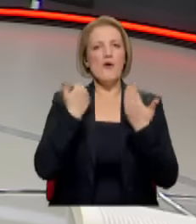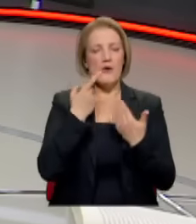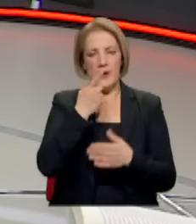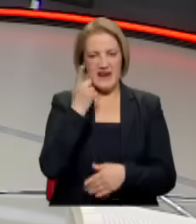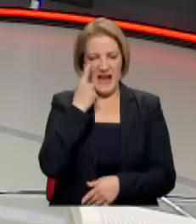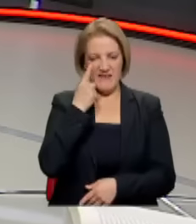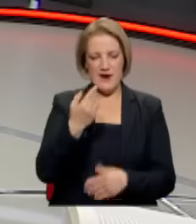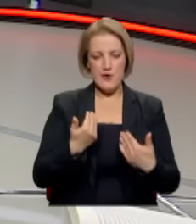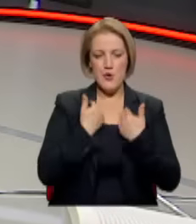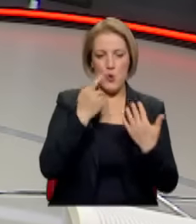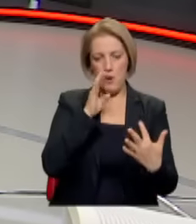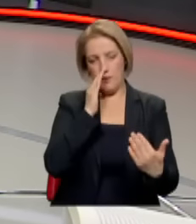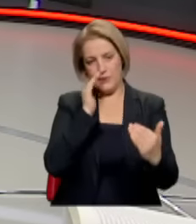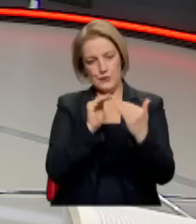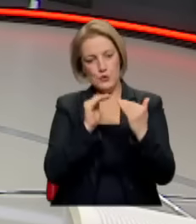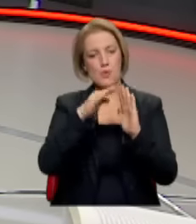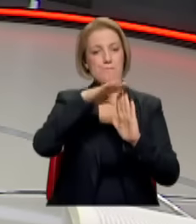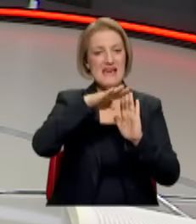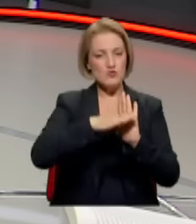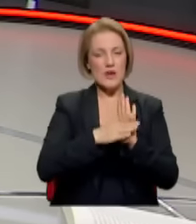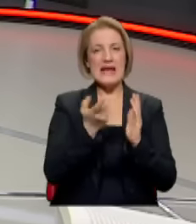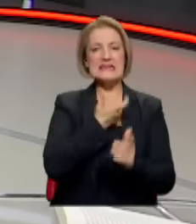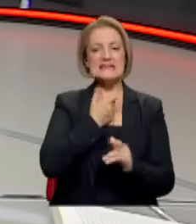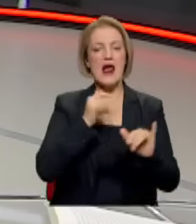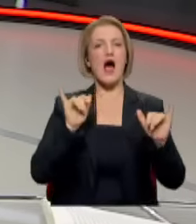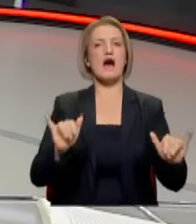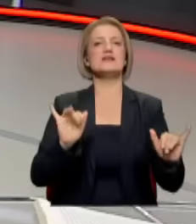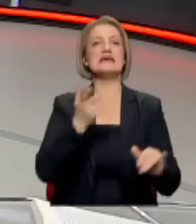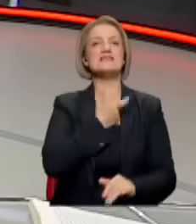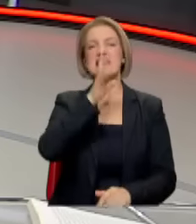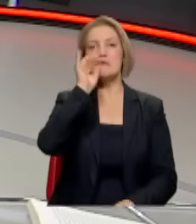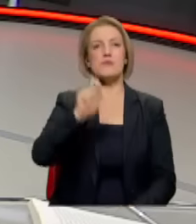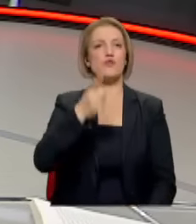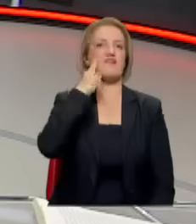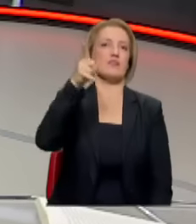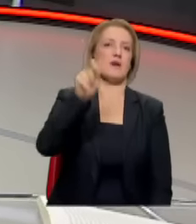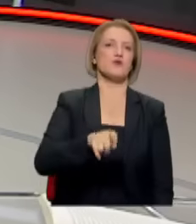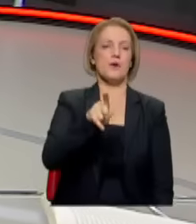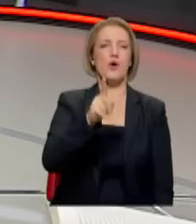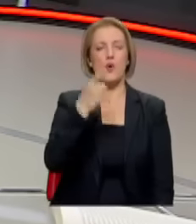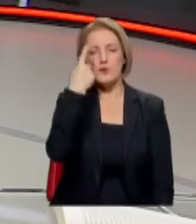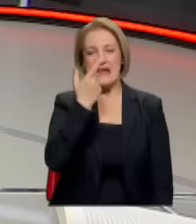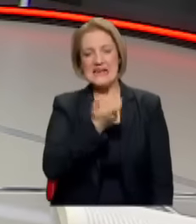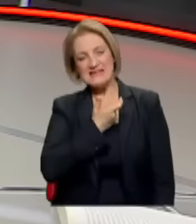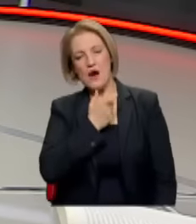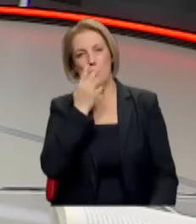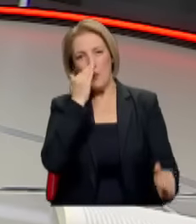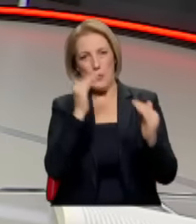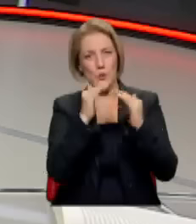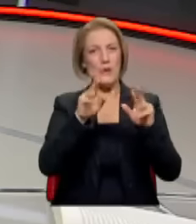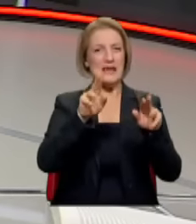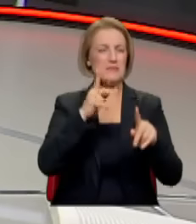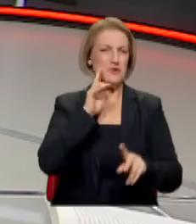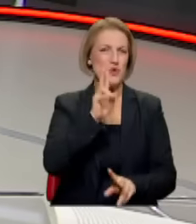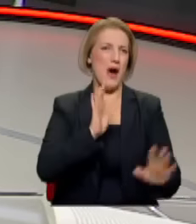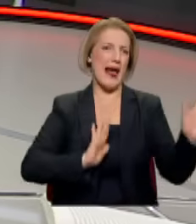uygunluk hukukla mevzuat yasalar aynı şeyler değil yasaları siz yapıyorsunuz Dolayısıyla yasalara uygunmuş gibi görünebilir